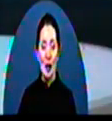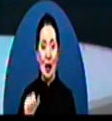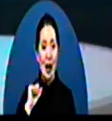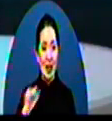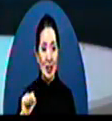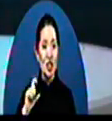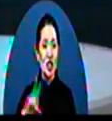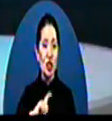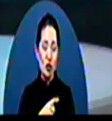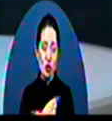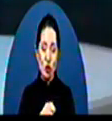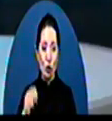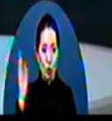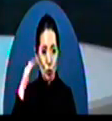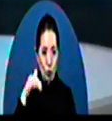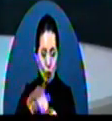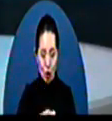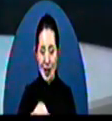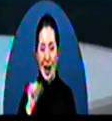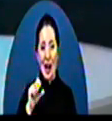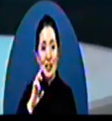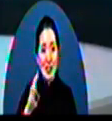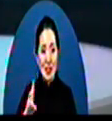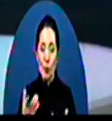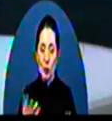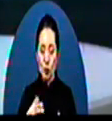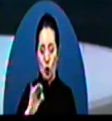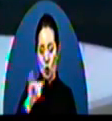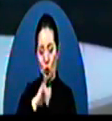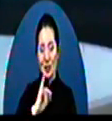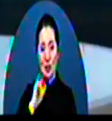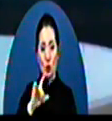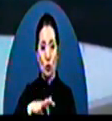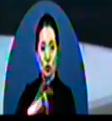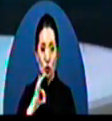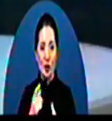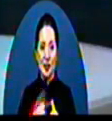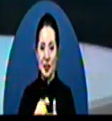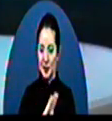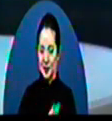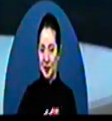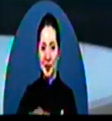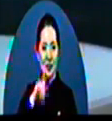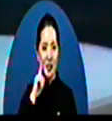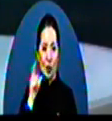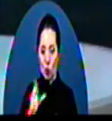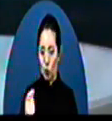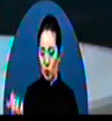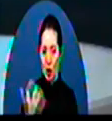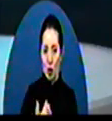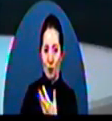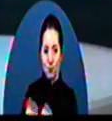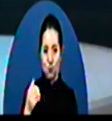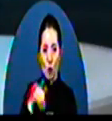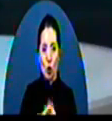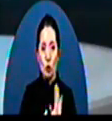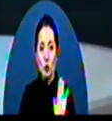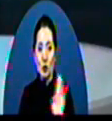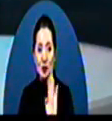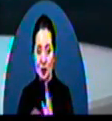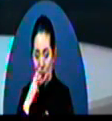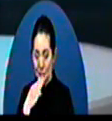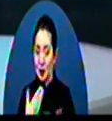Ардчлал эрх чөлөөг урай дуудлага болгосон ардчилсан нам энэ удаагийн улсын хурлын сонгуульд нэр цэвэр залуу нэр дэвшигчдийг төлхөө дэвшүүлсэн хэмээн өнөөдөр